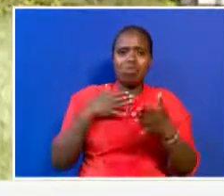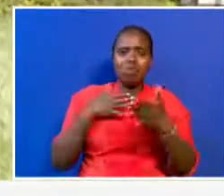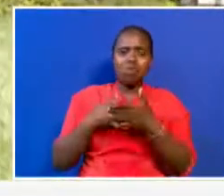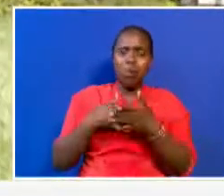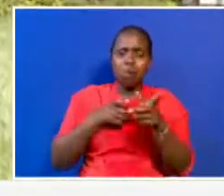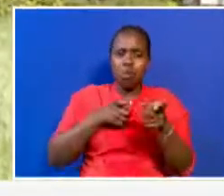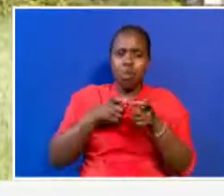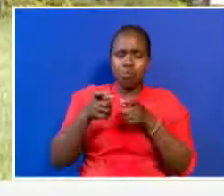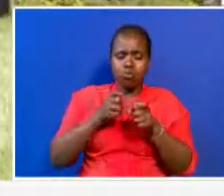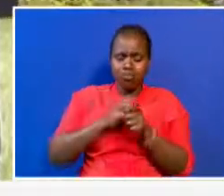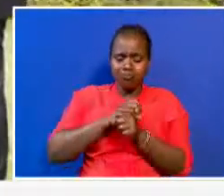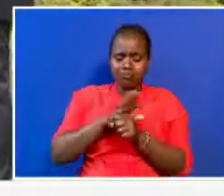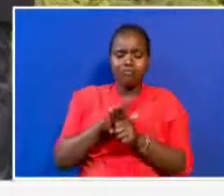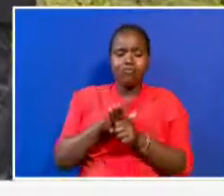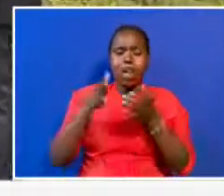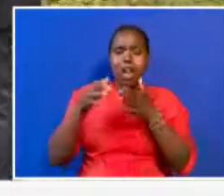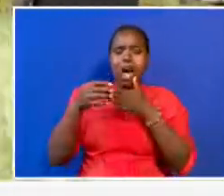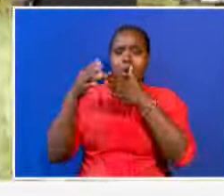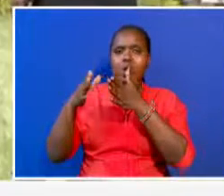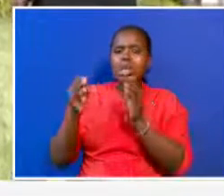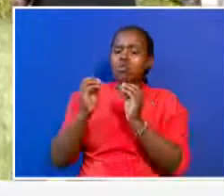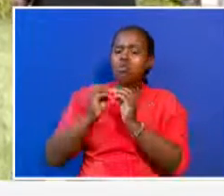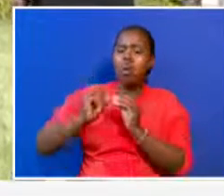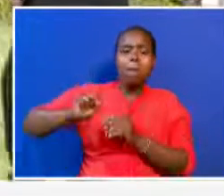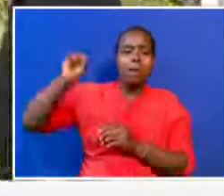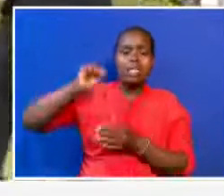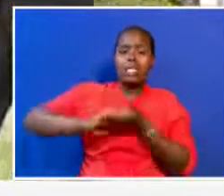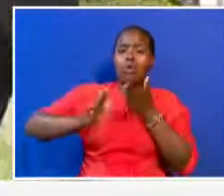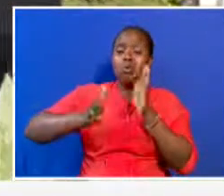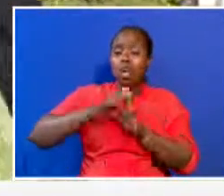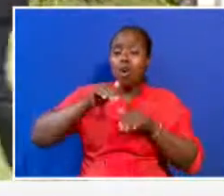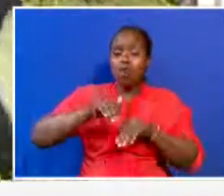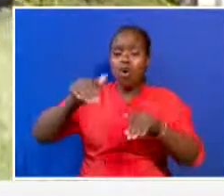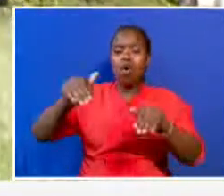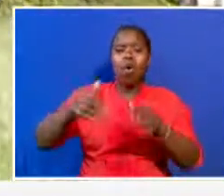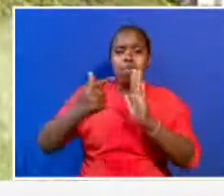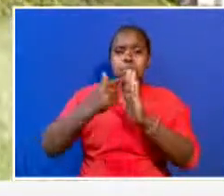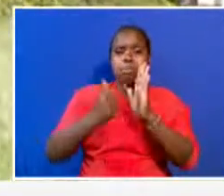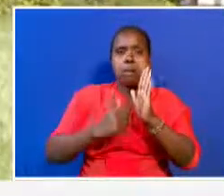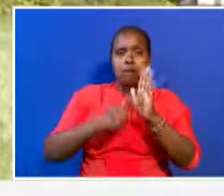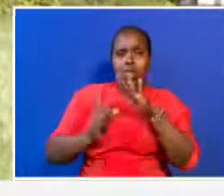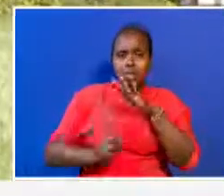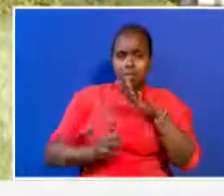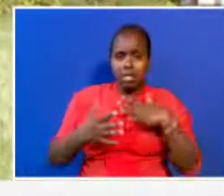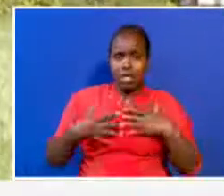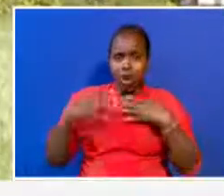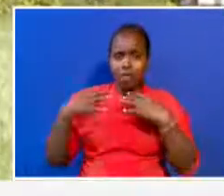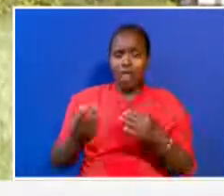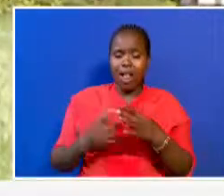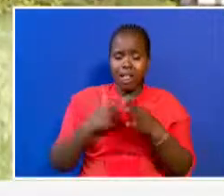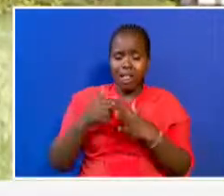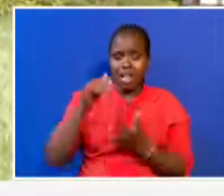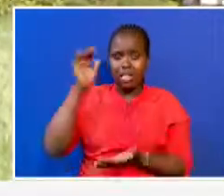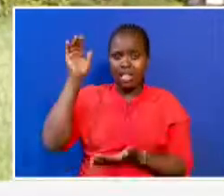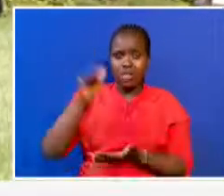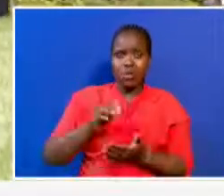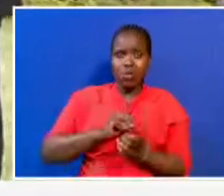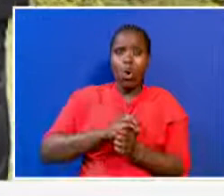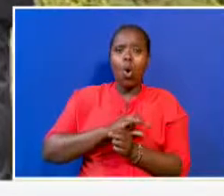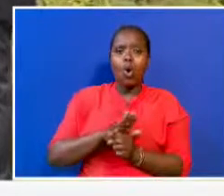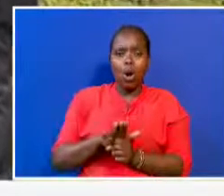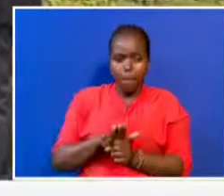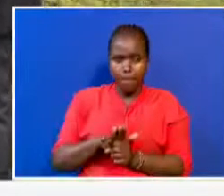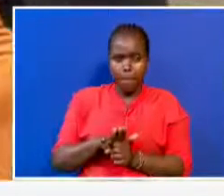havisambai, viongozi hapa nchini wanafanya mikutano bila kuzingatia maelekezo yaliyopeanwa na Wizara ya Afya ili kupunguza maambukizi ya virusi